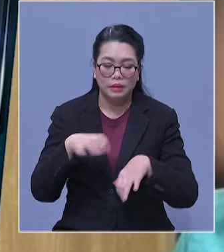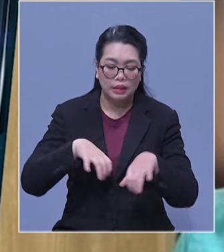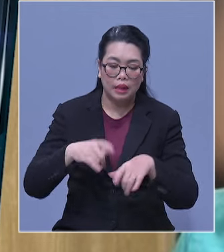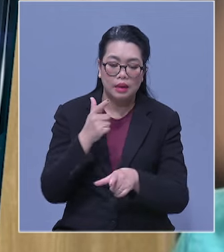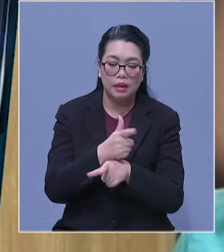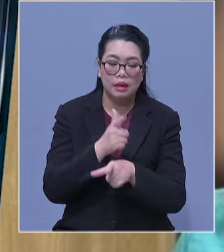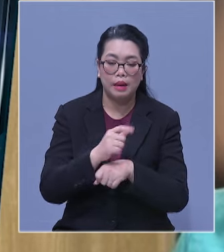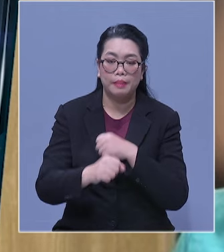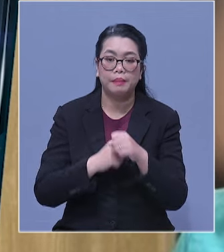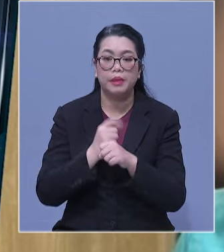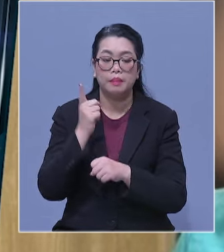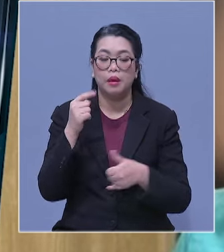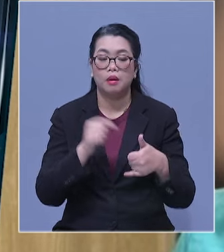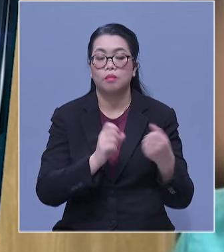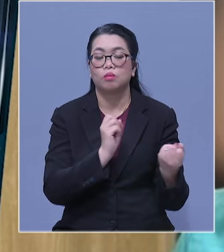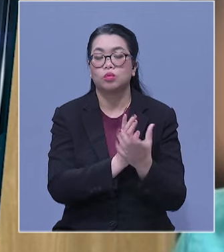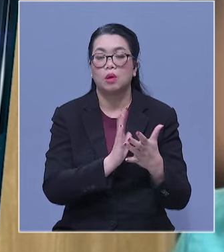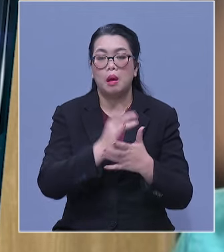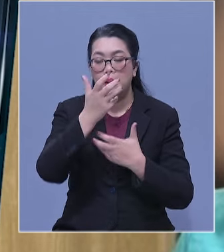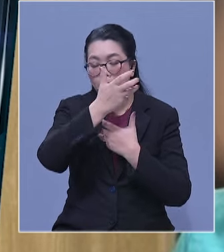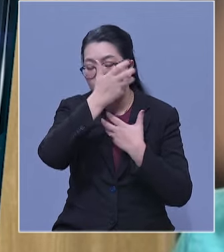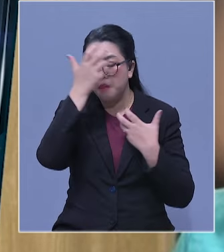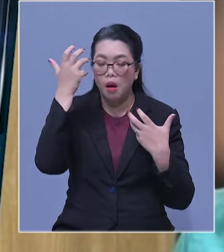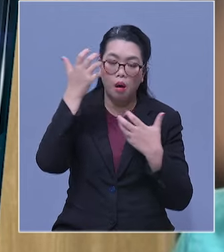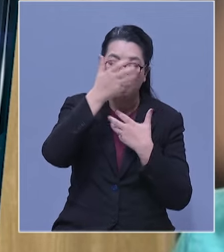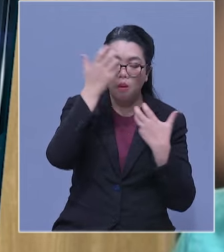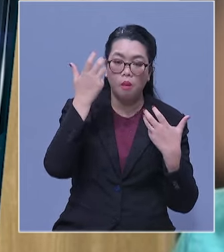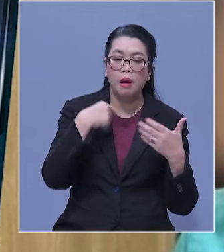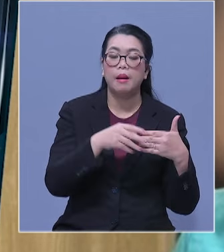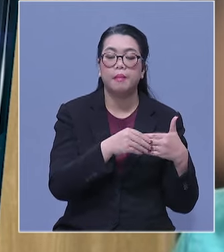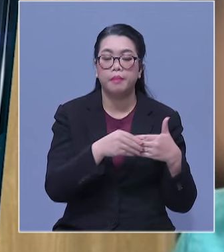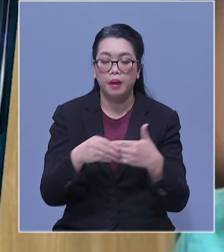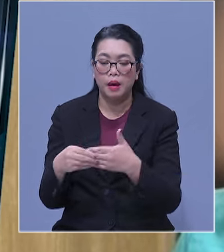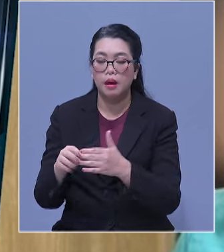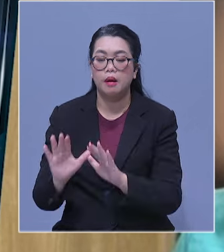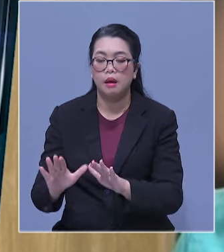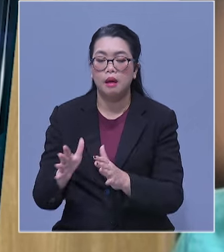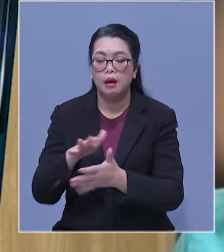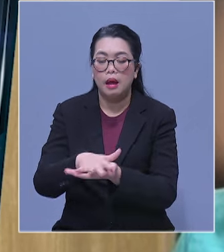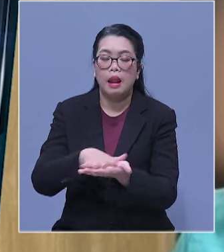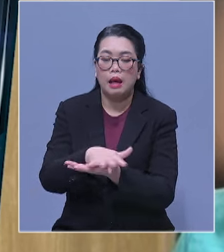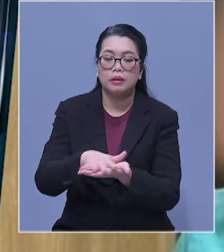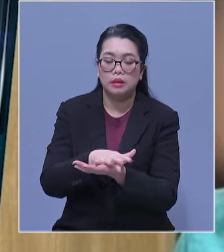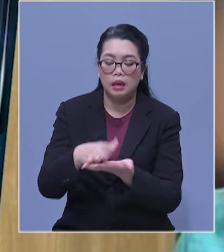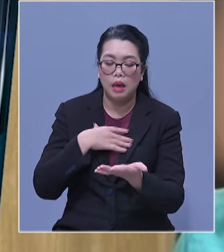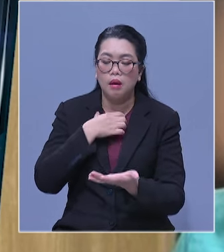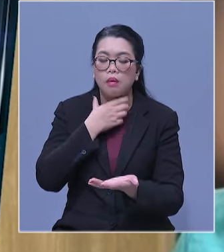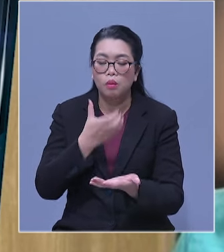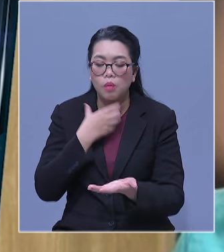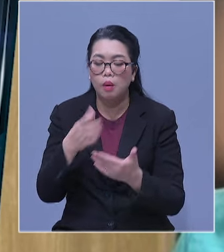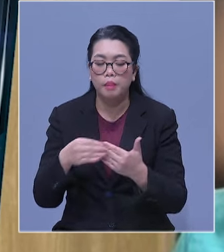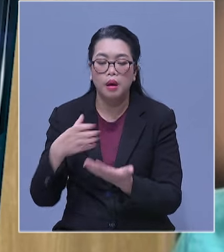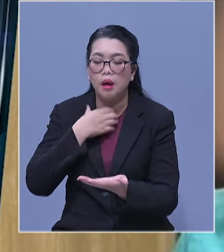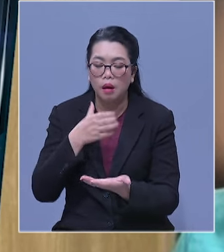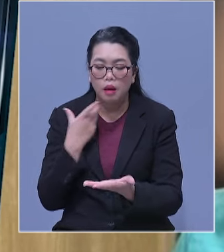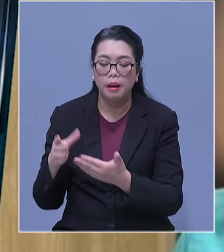ปีใหม่ผู้เสียหายดื่มเหล้าค่ะจนมีอาการเมาไม่ได้สติก็เลยพาผู้เสียหายไปที่อ่างล้างจานเพื่อพาไปอาเจียนหลังจาก